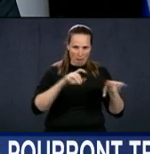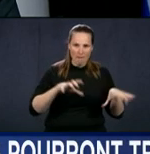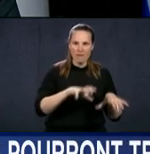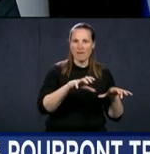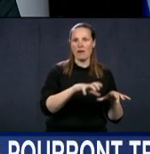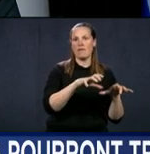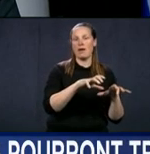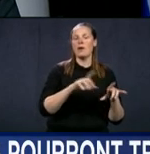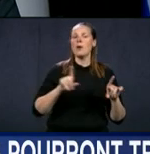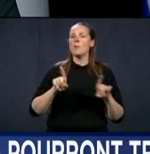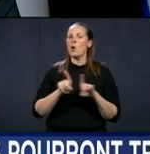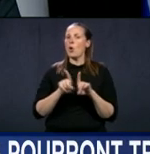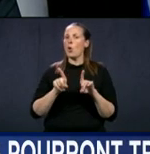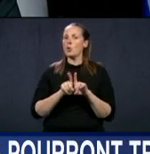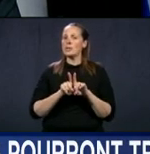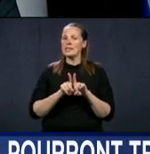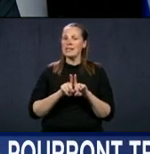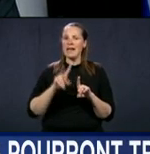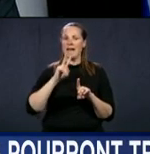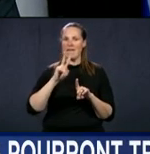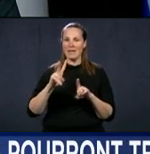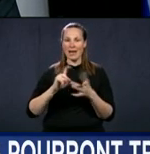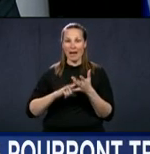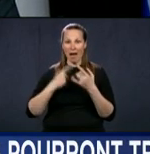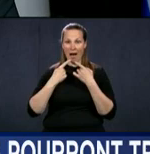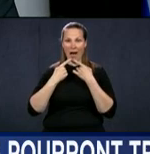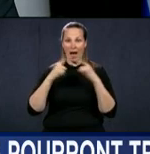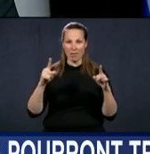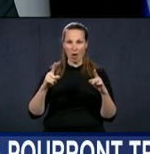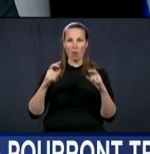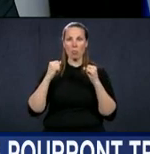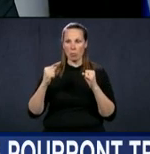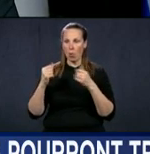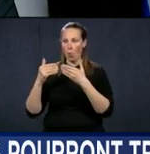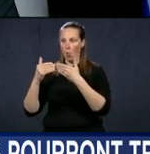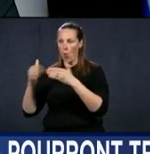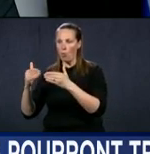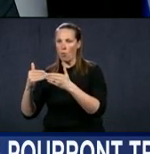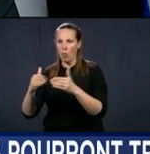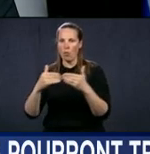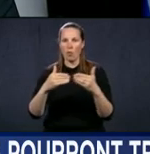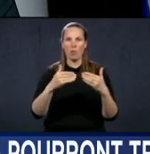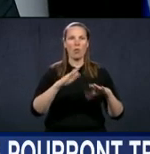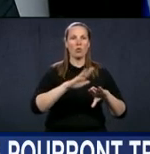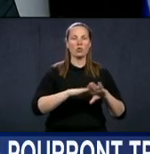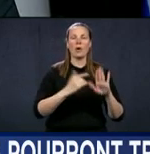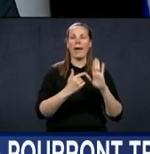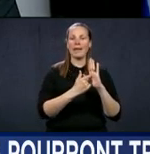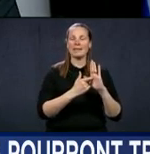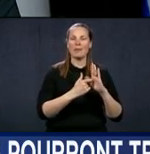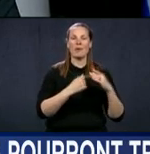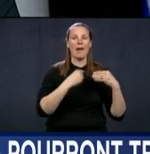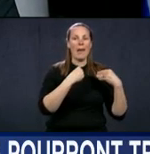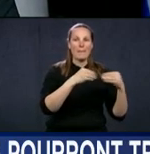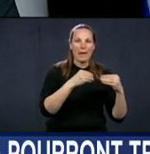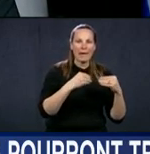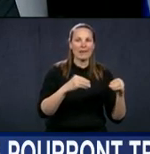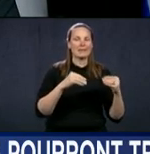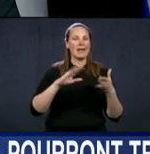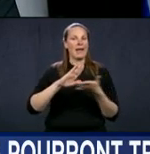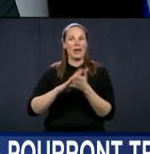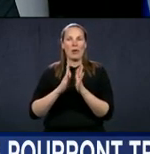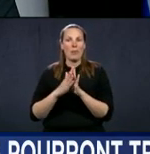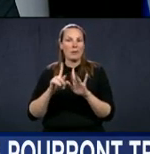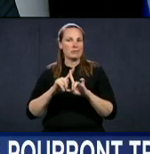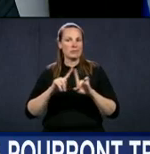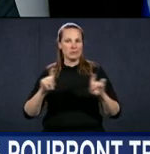important, au-delà des déconfinements qu'on va faire dans les milieux en termes de commerce, différents types de